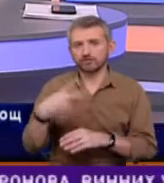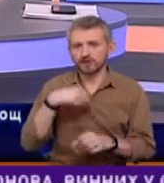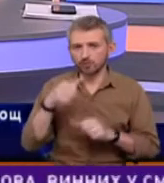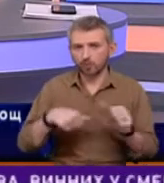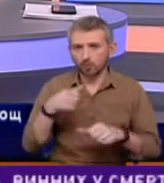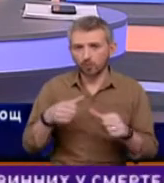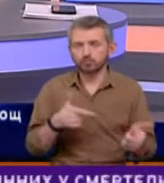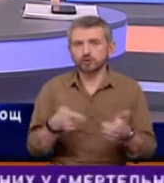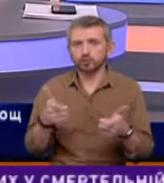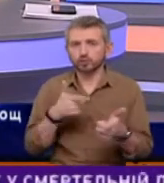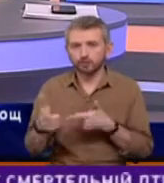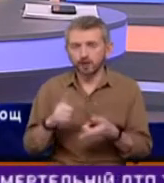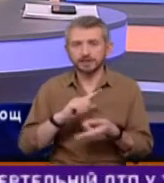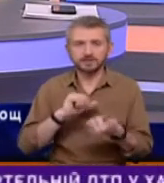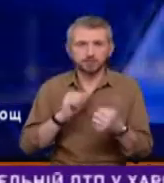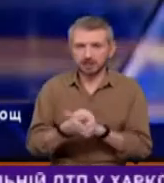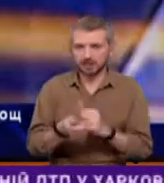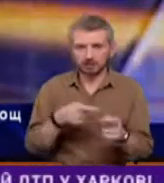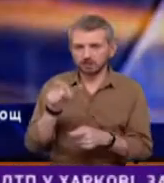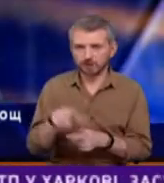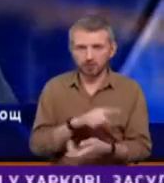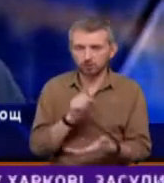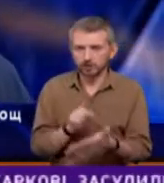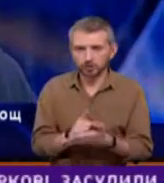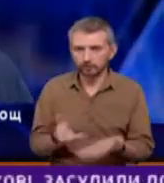року, підготувати, змінити керівника обов'язково,